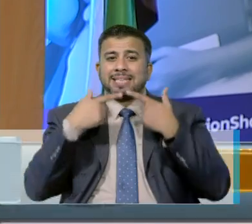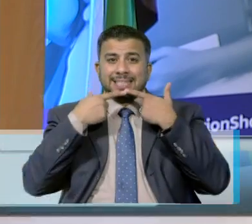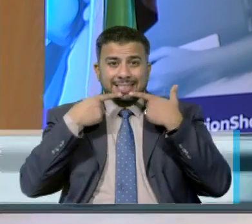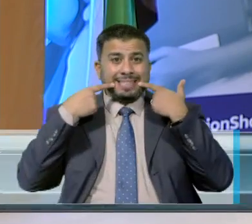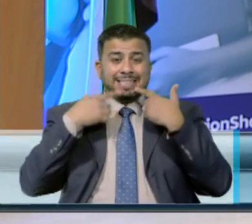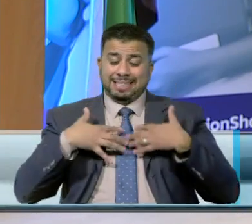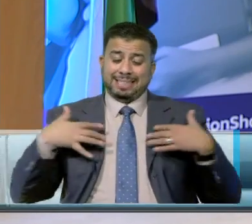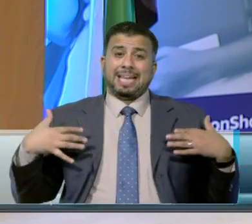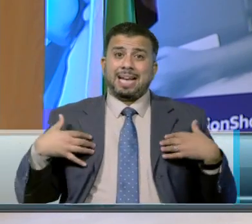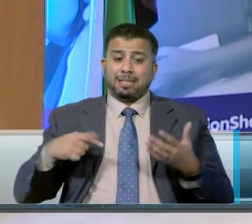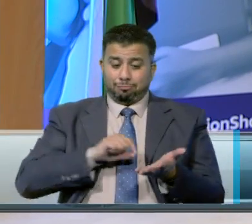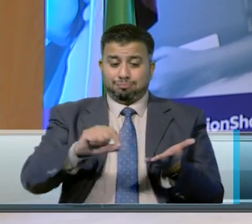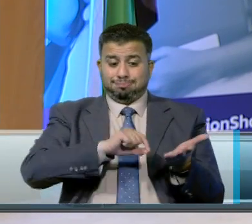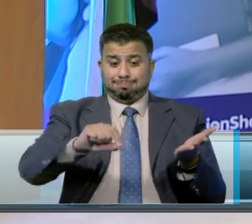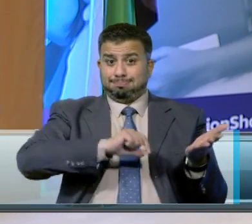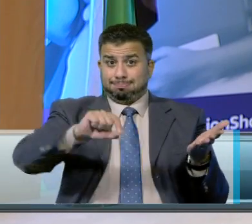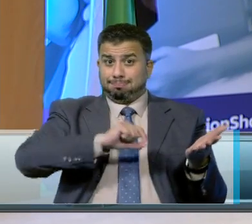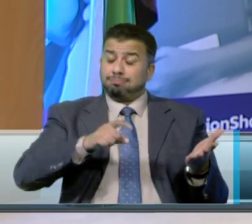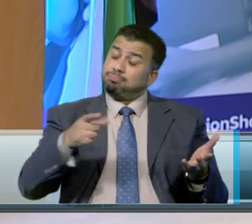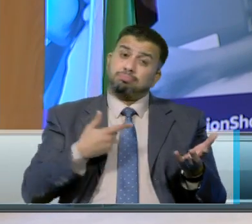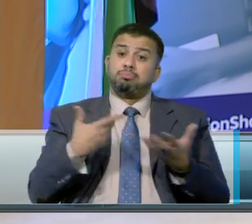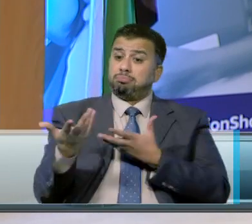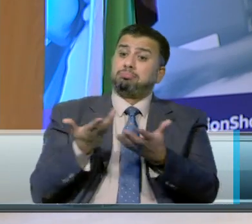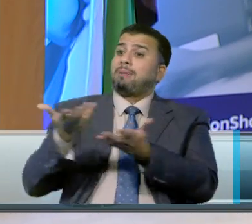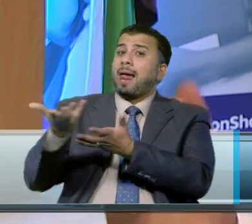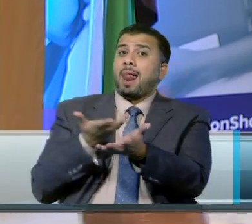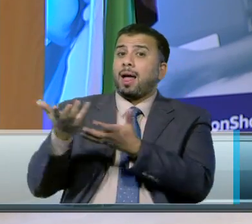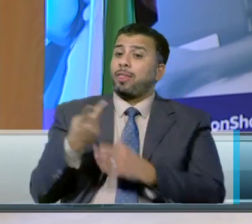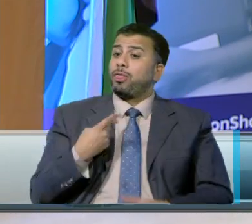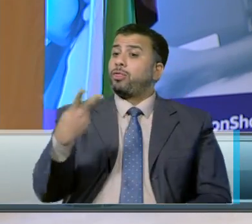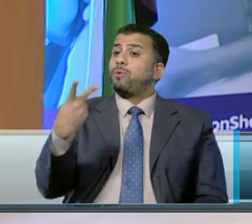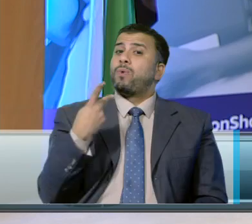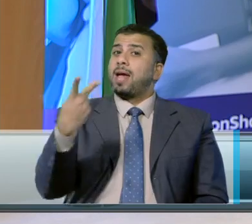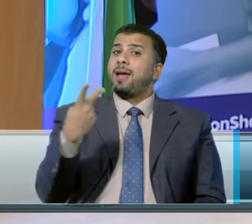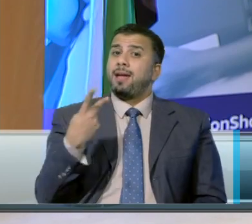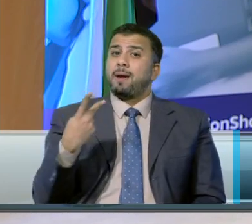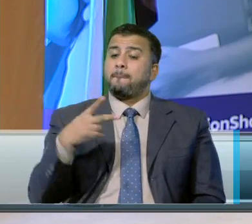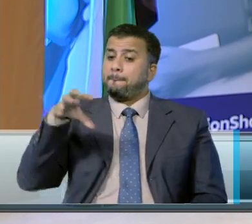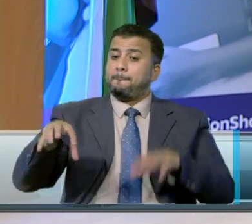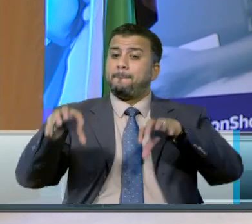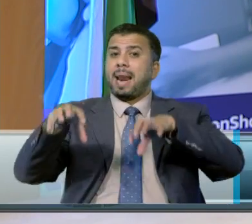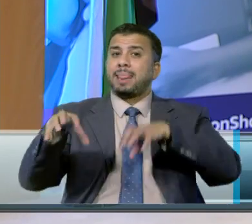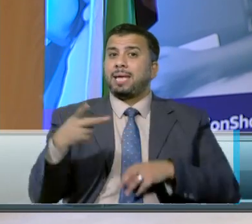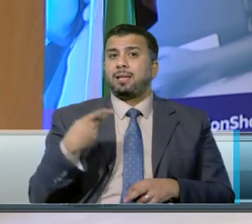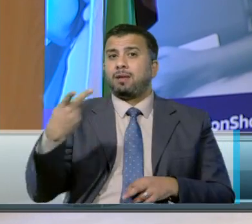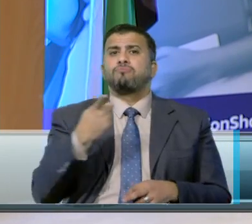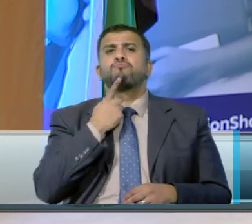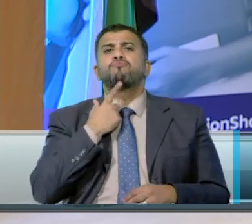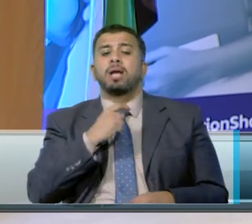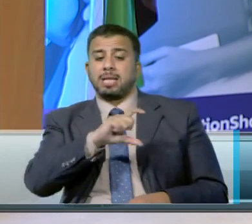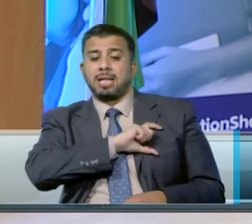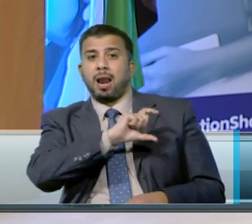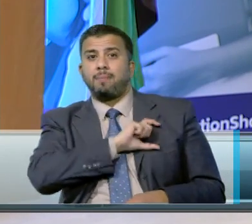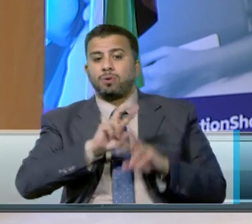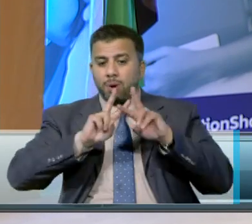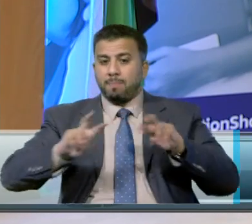هذه الاتفاقية التي تعد فرصة لتعزيز العلاقات الثنائية بين البلدين لتلبي احتياجات الطلبة